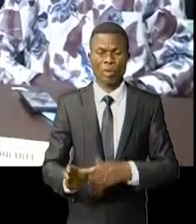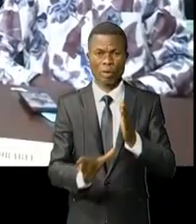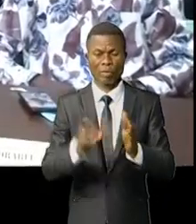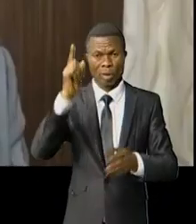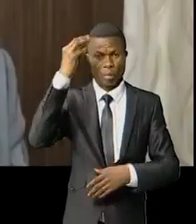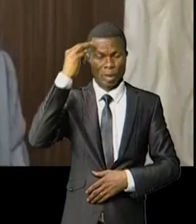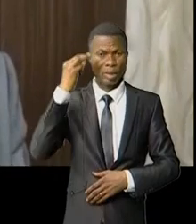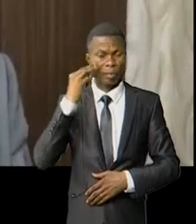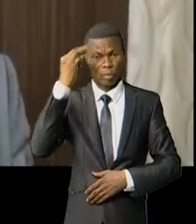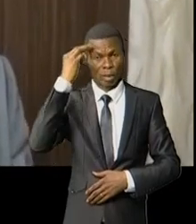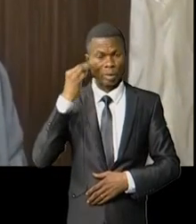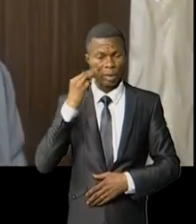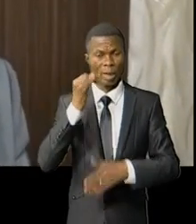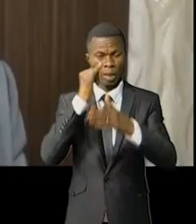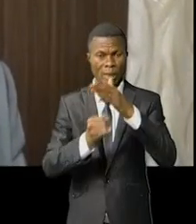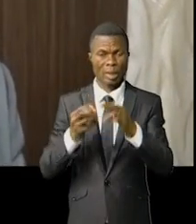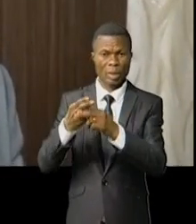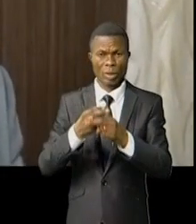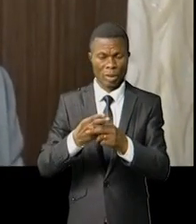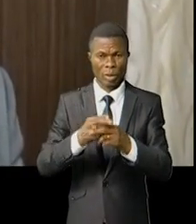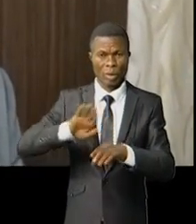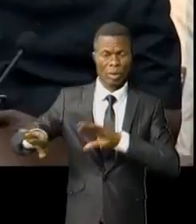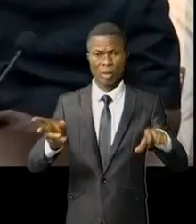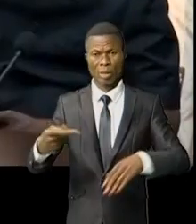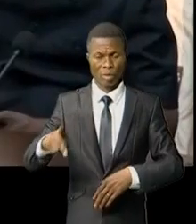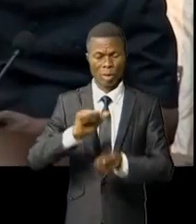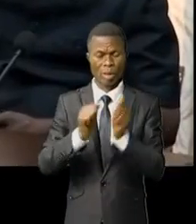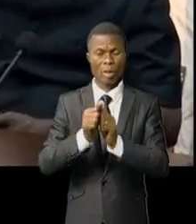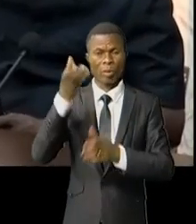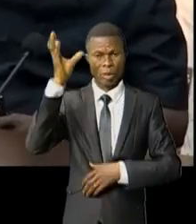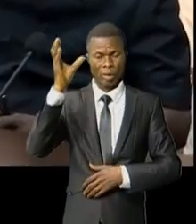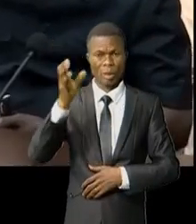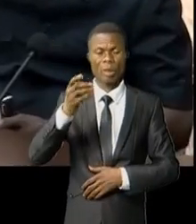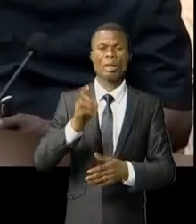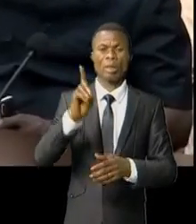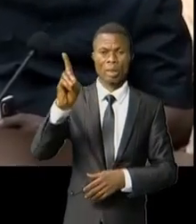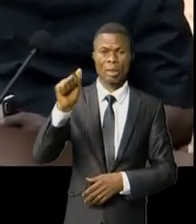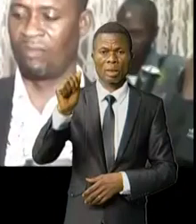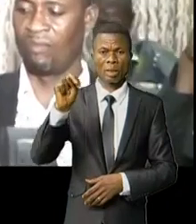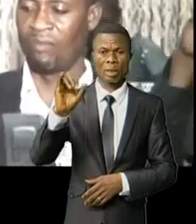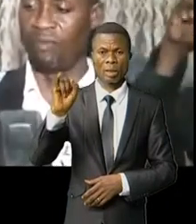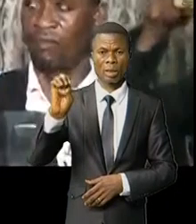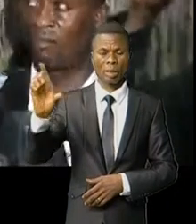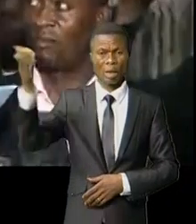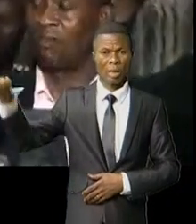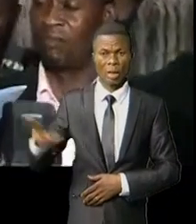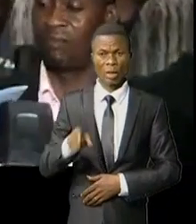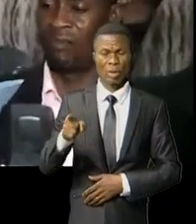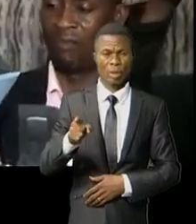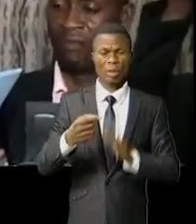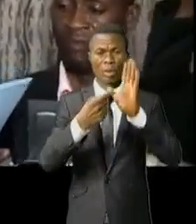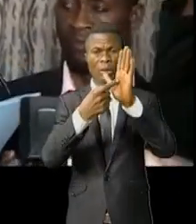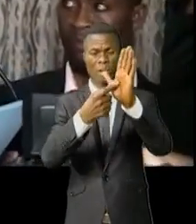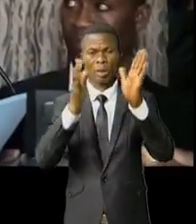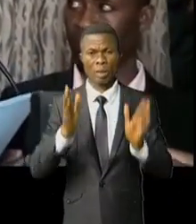vice-premier ministre, ministre de l'Intérieur, Sécurité, Décentralisation et Affaires Coutumières, Daniel Asselo. Ces derniers étaient invités par le